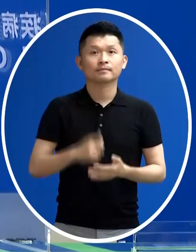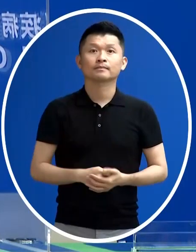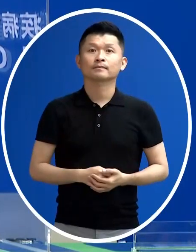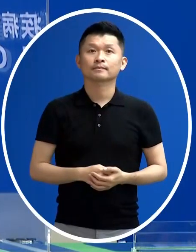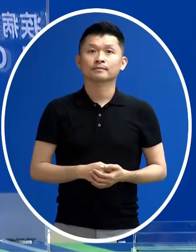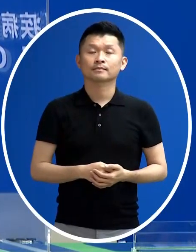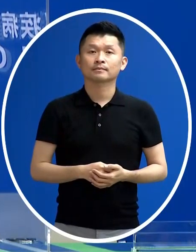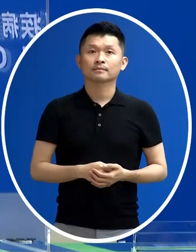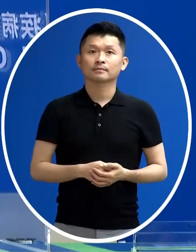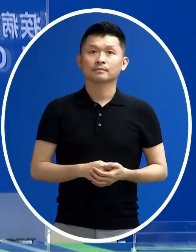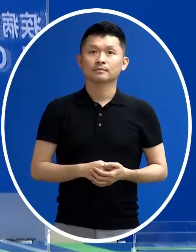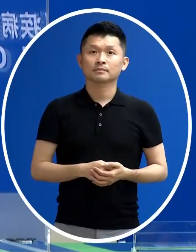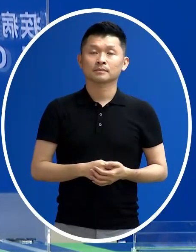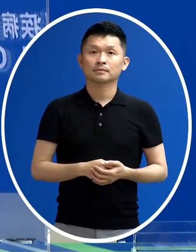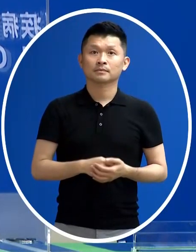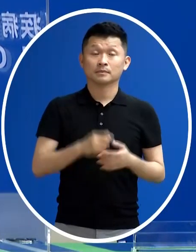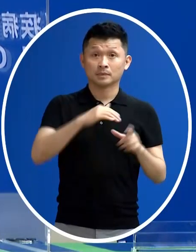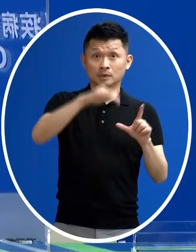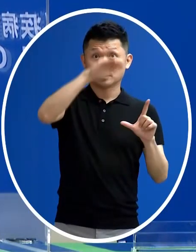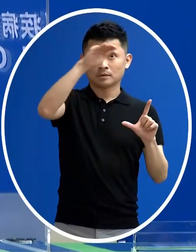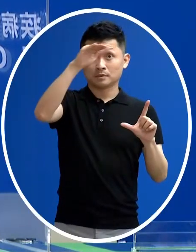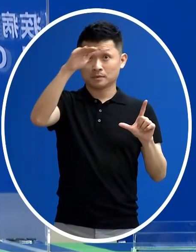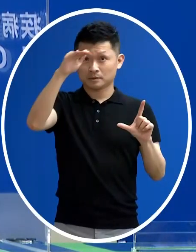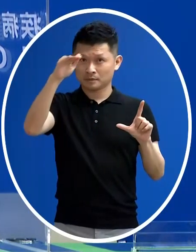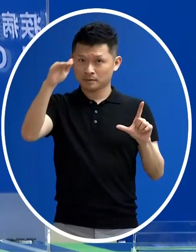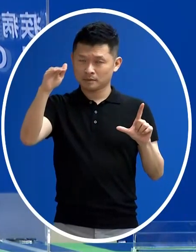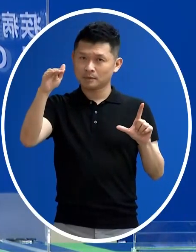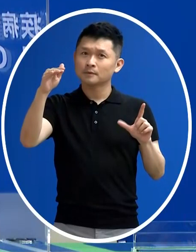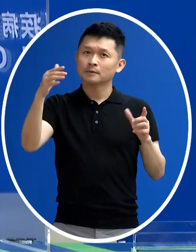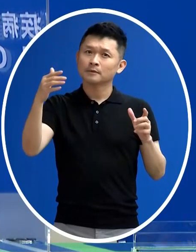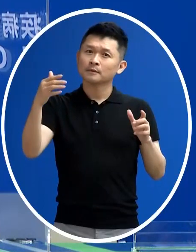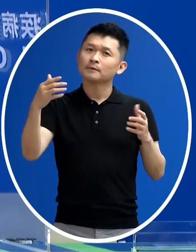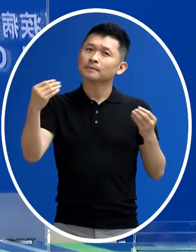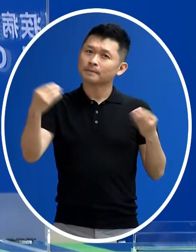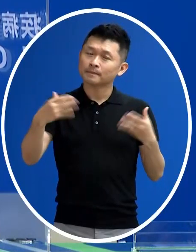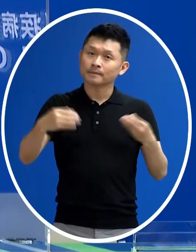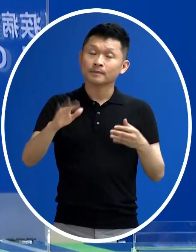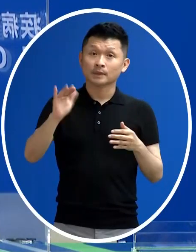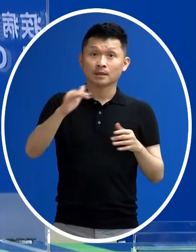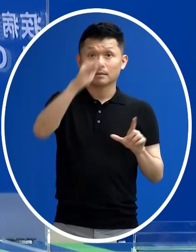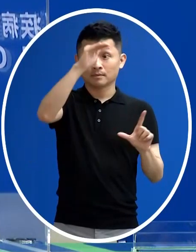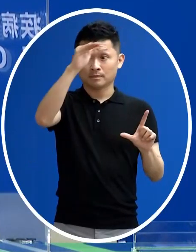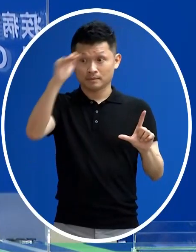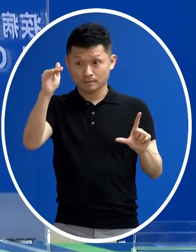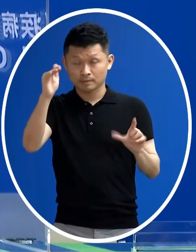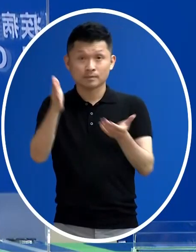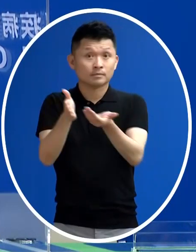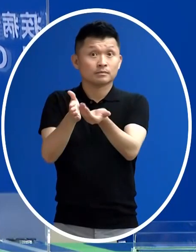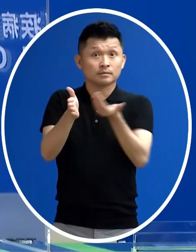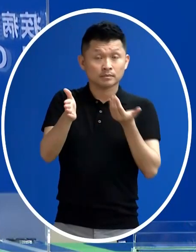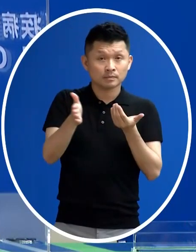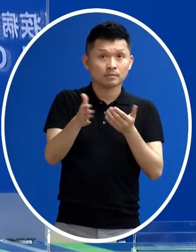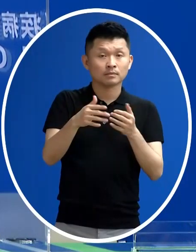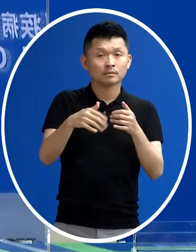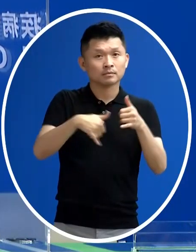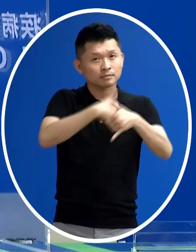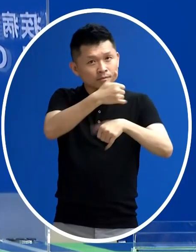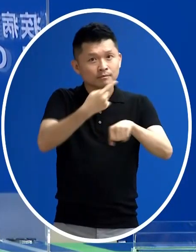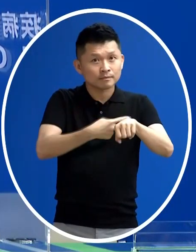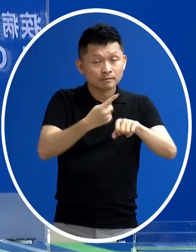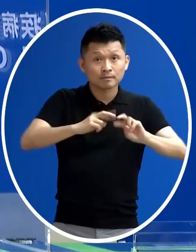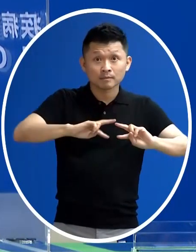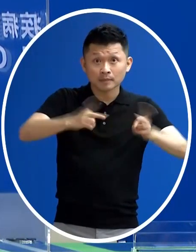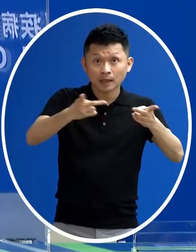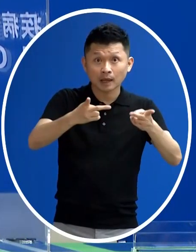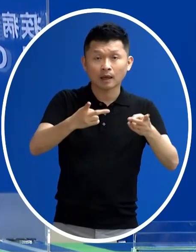有可能到达那个地步是没有问题的，只是说在到达那之前，是不是大家行为会改变，造成这个